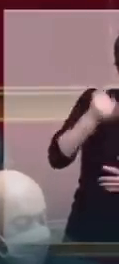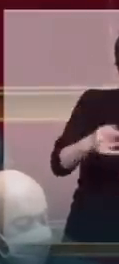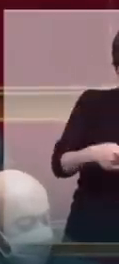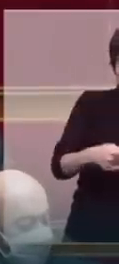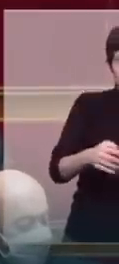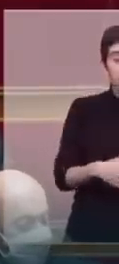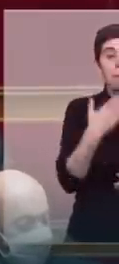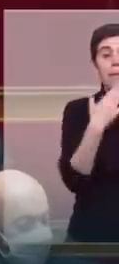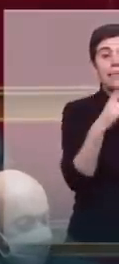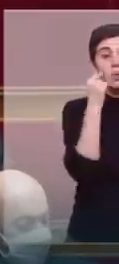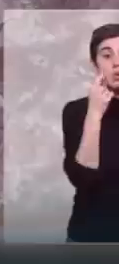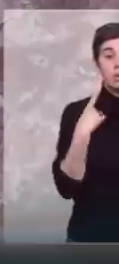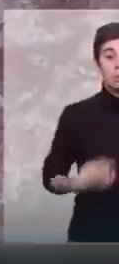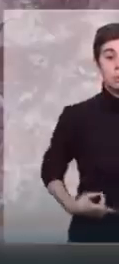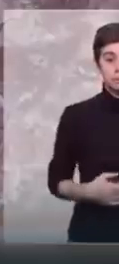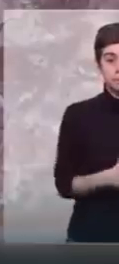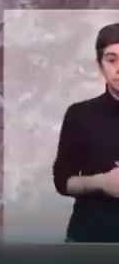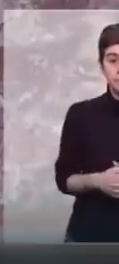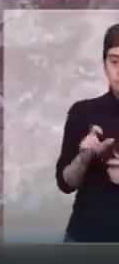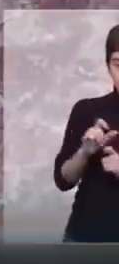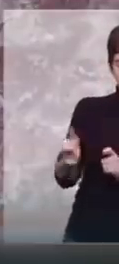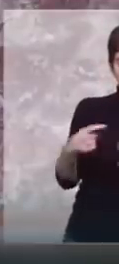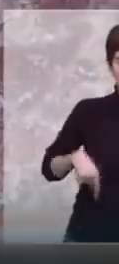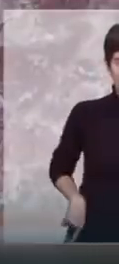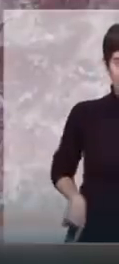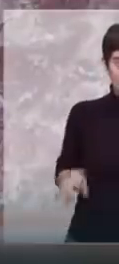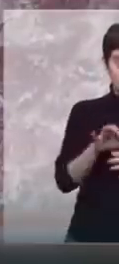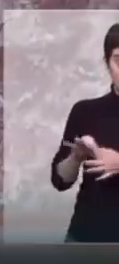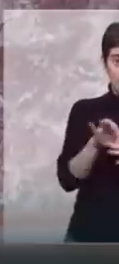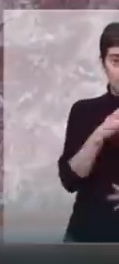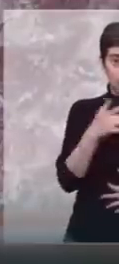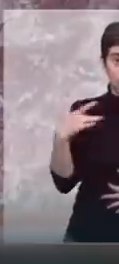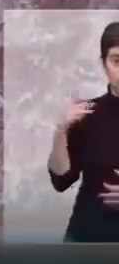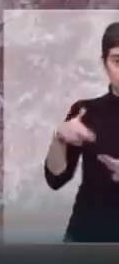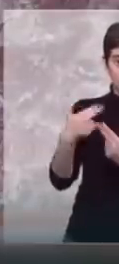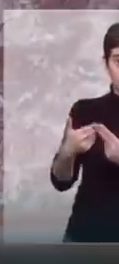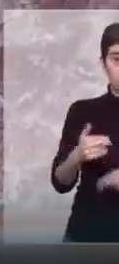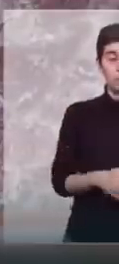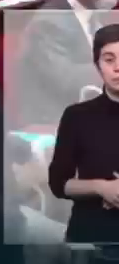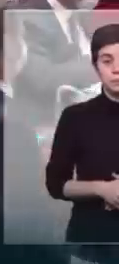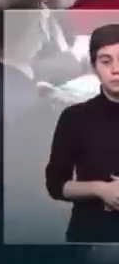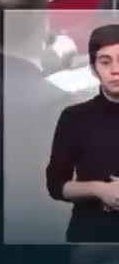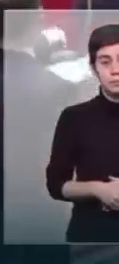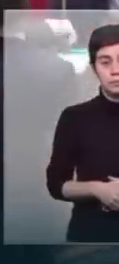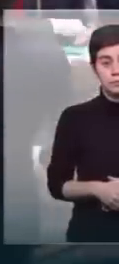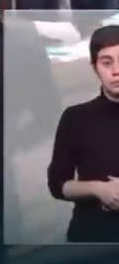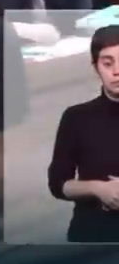le député. La parole est à monsieur Olivier Véran, ministre des Solidarités et de la Santé.